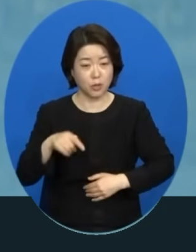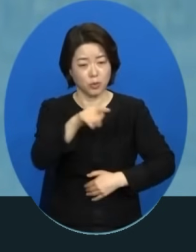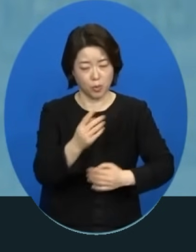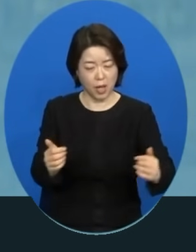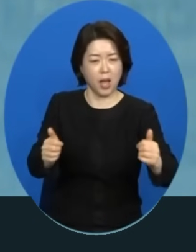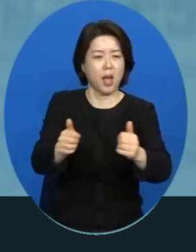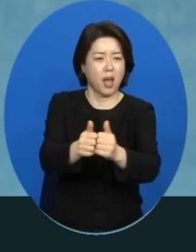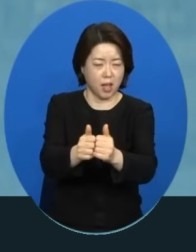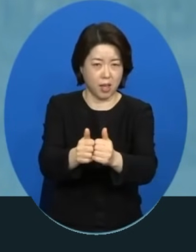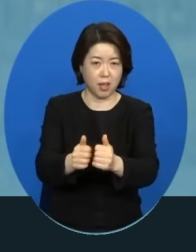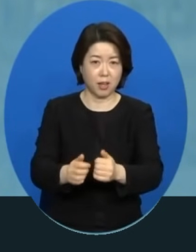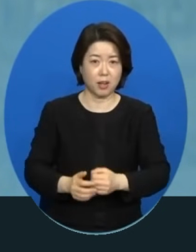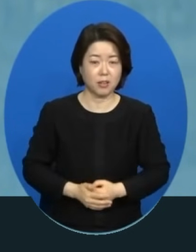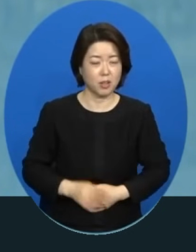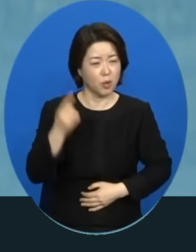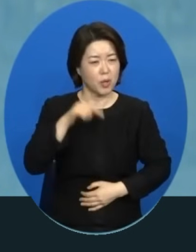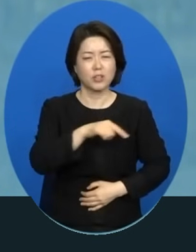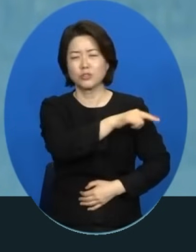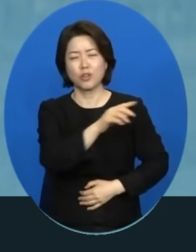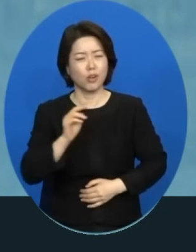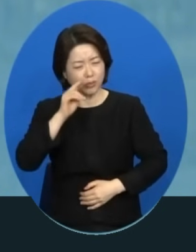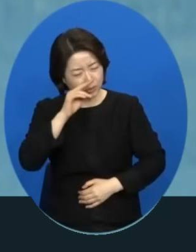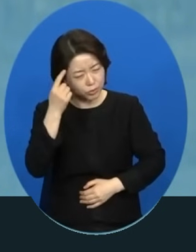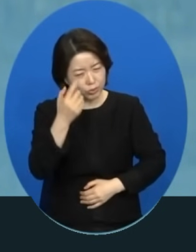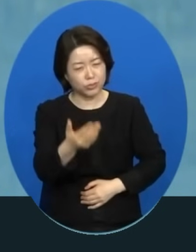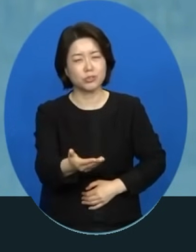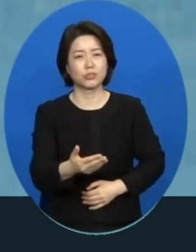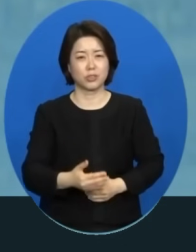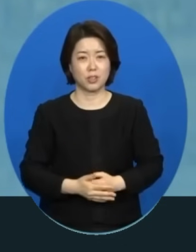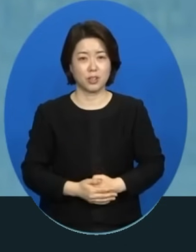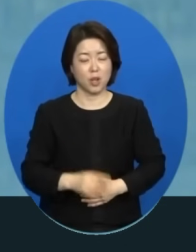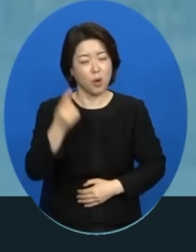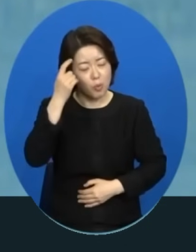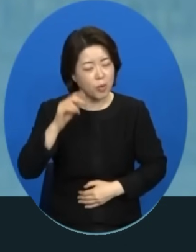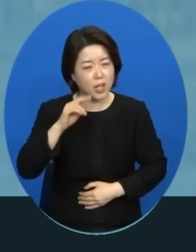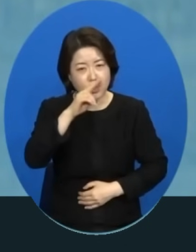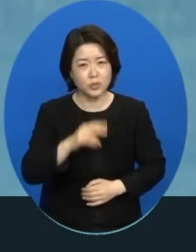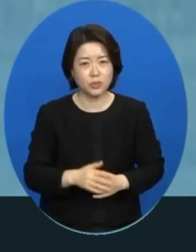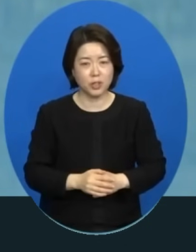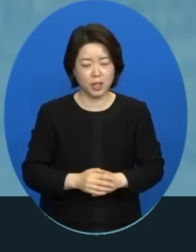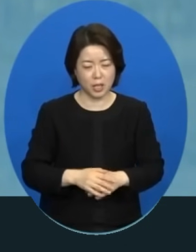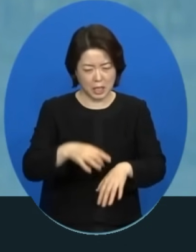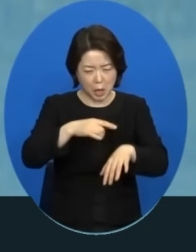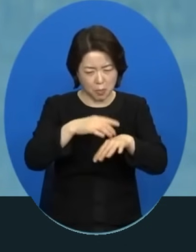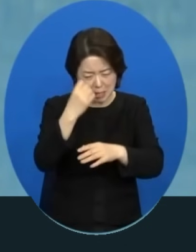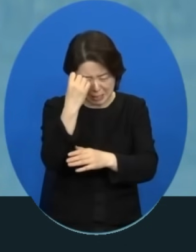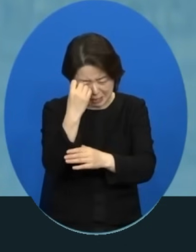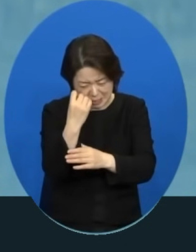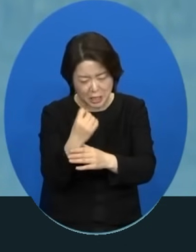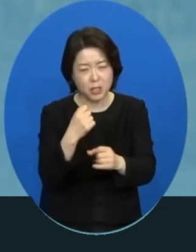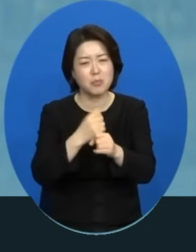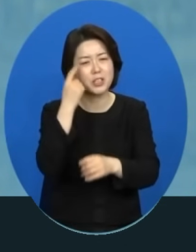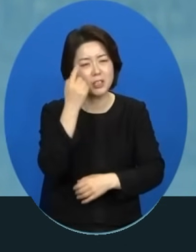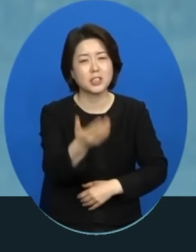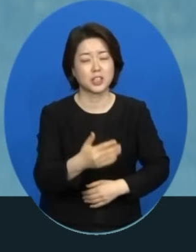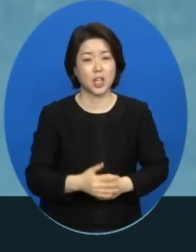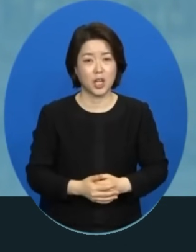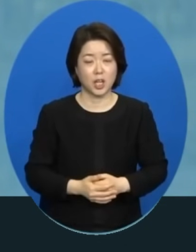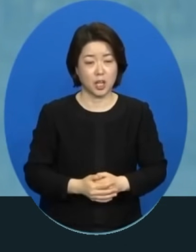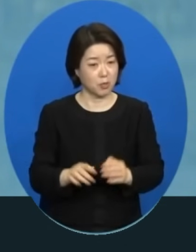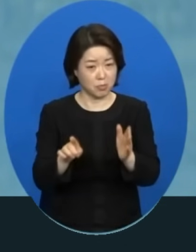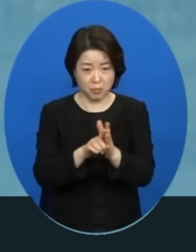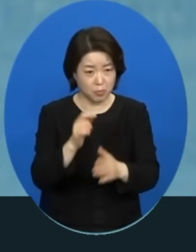있는데 왜 이렇게 시기 질투해? 왜 시기하여 그렇게 뼈를 썩게 만들어? 못 믿는